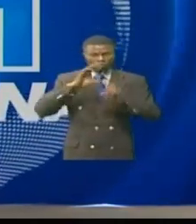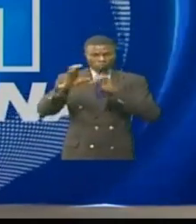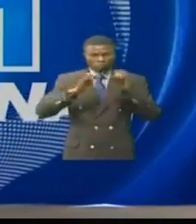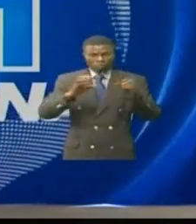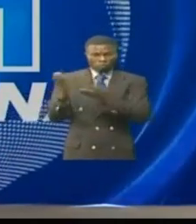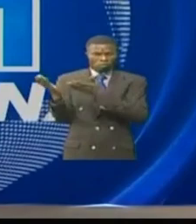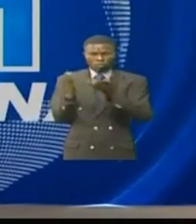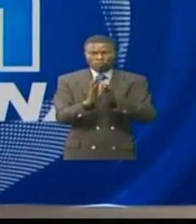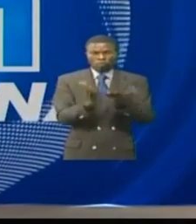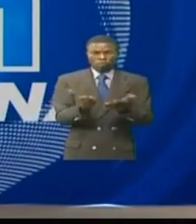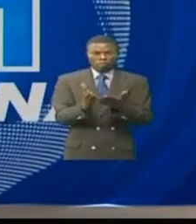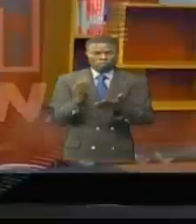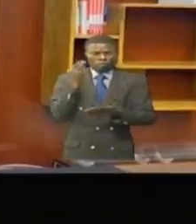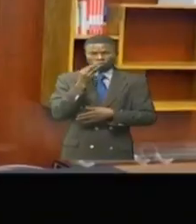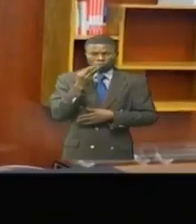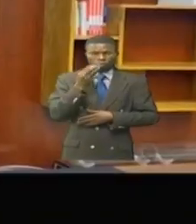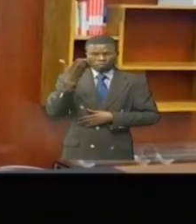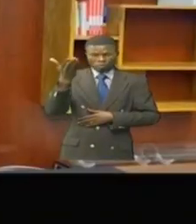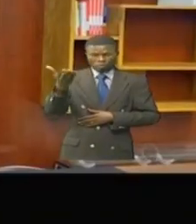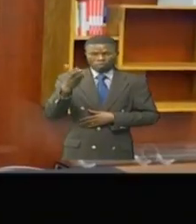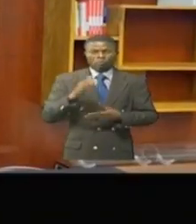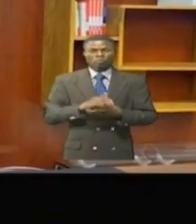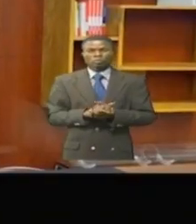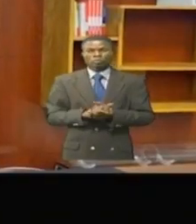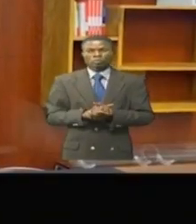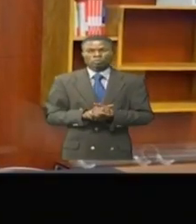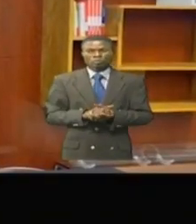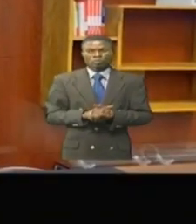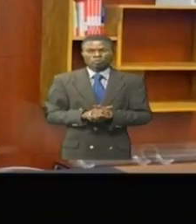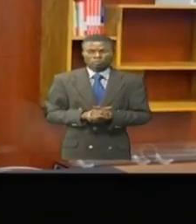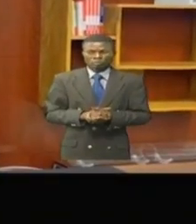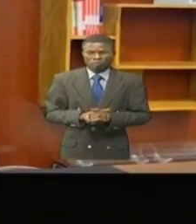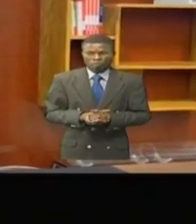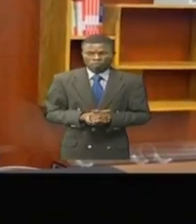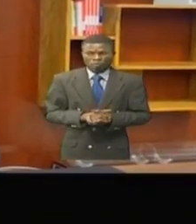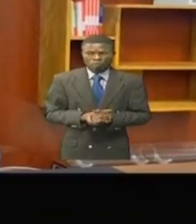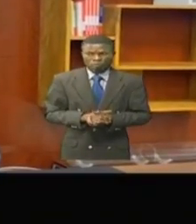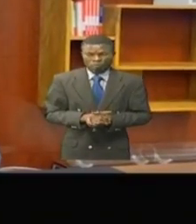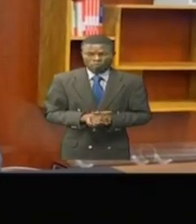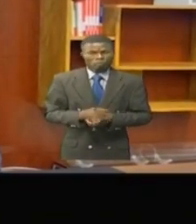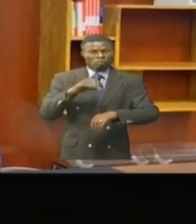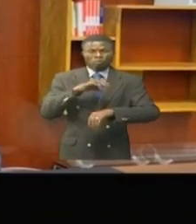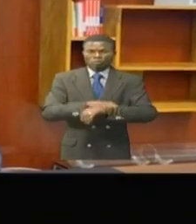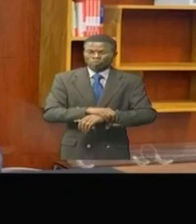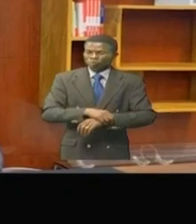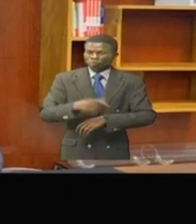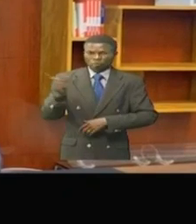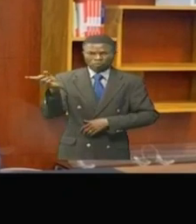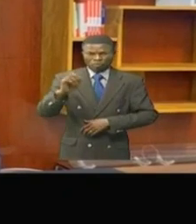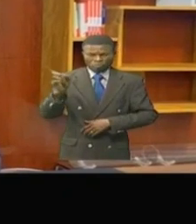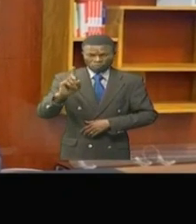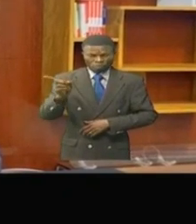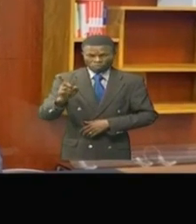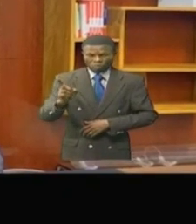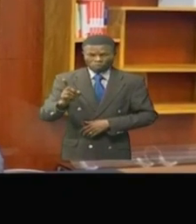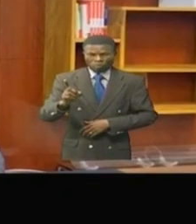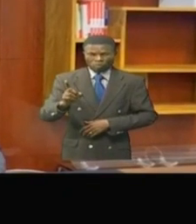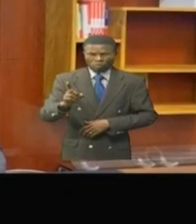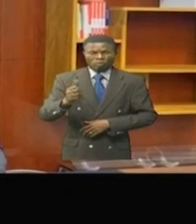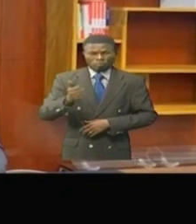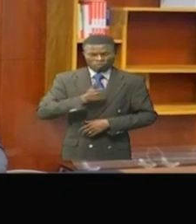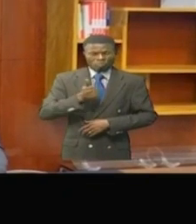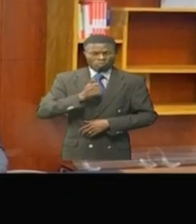de la Communication et Médias. Steve Wemby n'a jamais été arrêté par les services. En tout cas, j'ai pris depuis hier